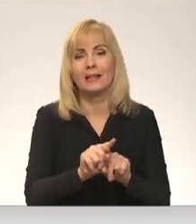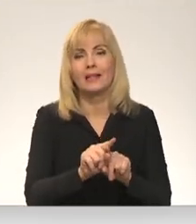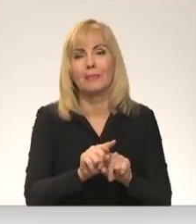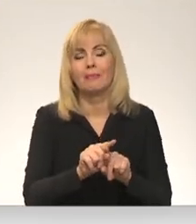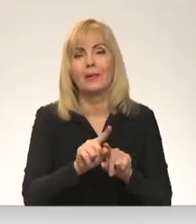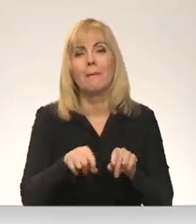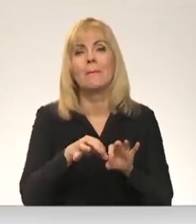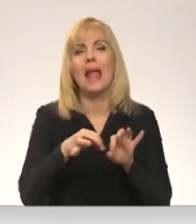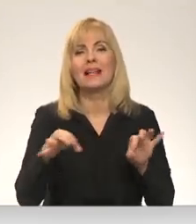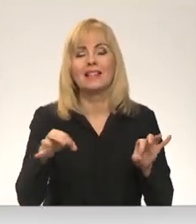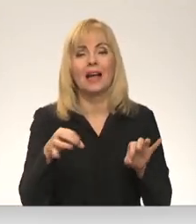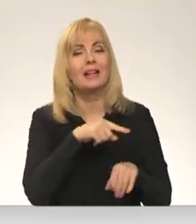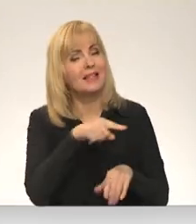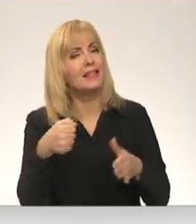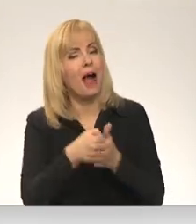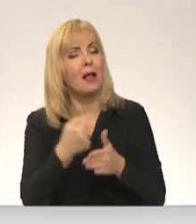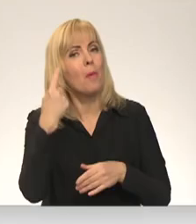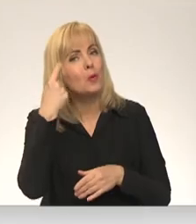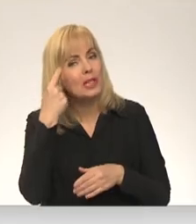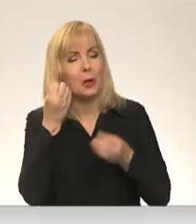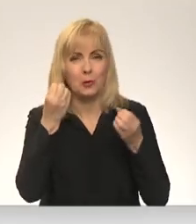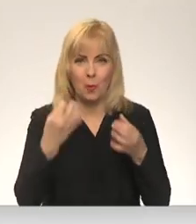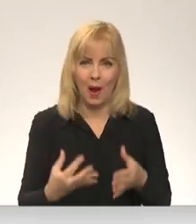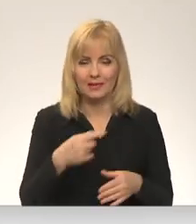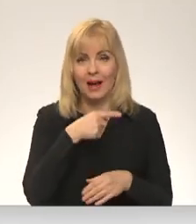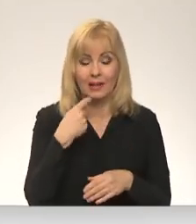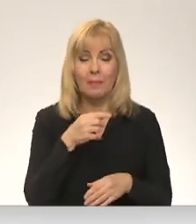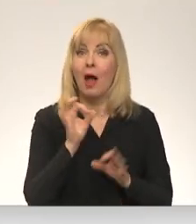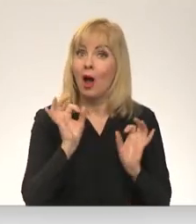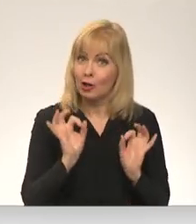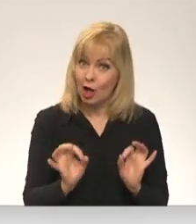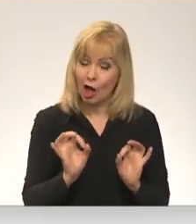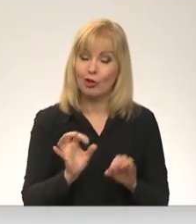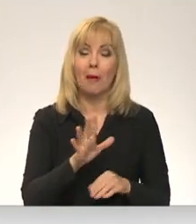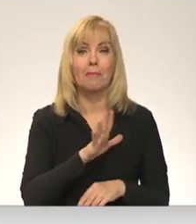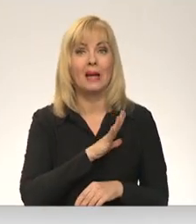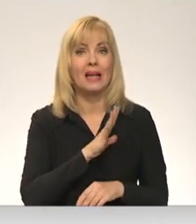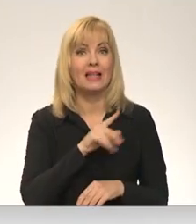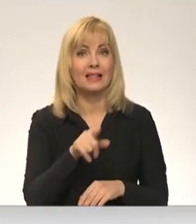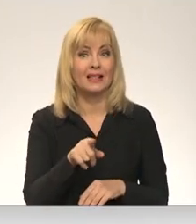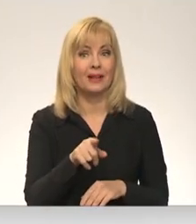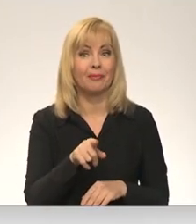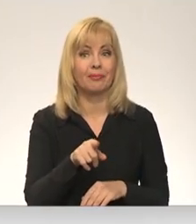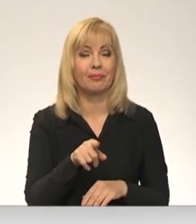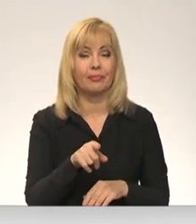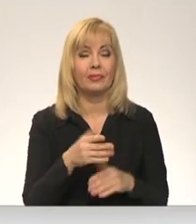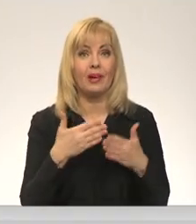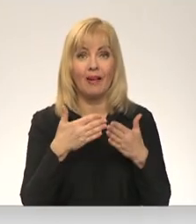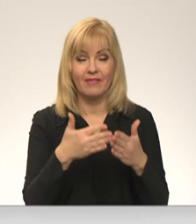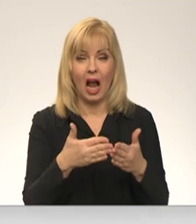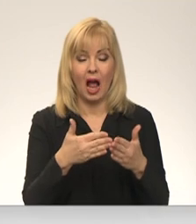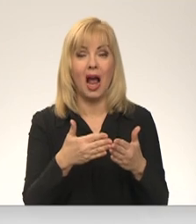tā kā līdz galam uzzināt. Kam tad es īsti uzpeldēju virsū? Jā, izrādīsies, ka tā tiešām ir šī pāris vraksts, un tad visticamāk,